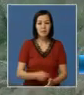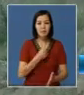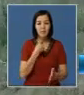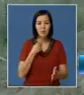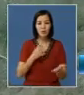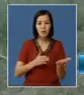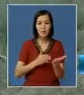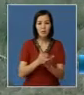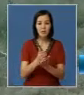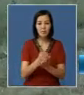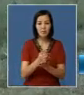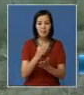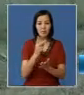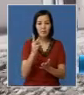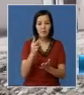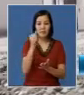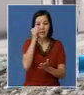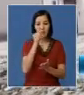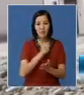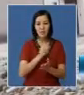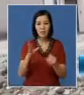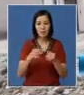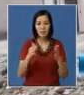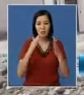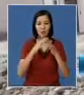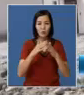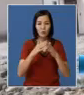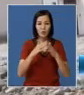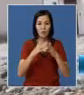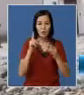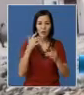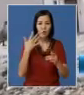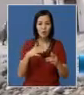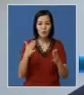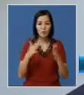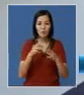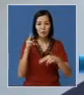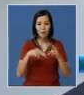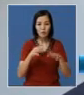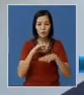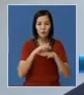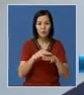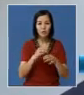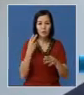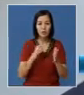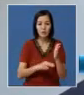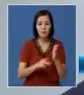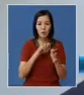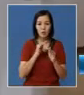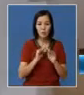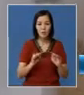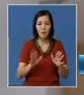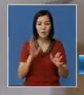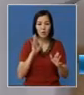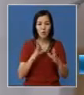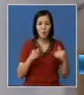Талдықорғанның кіреберісі бірер айда коттедж қалашығына айналады. Мұнда қазір 155 үйдің құрылысы жүріп жатыр. 70-і шілдеде көпбалалы отбасыларға